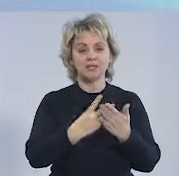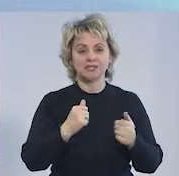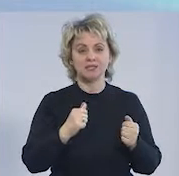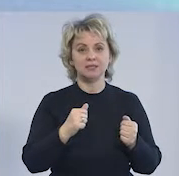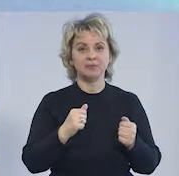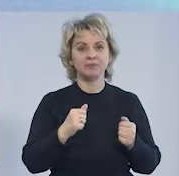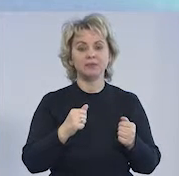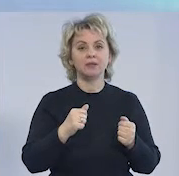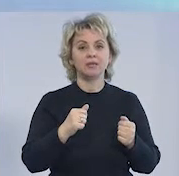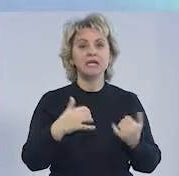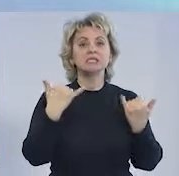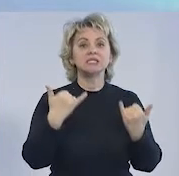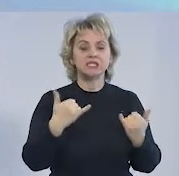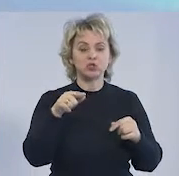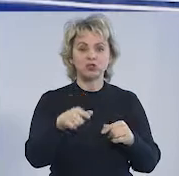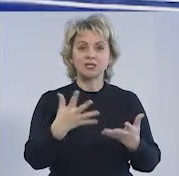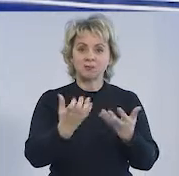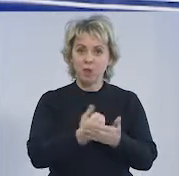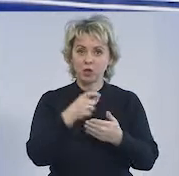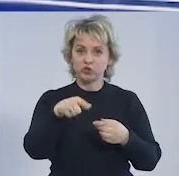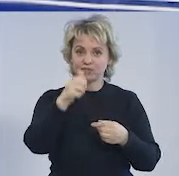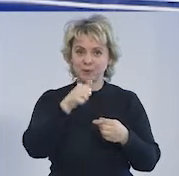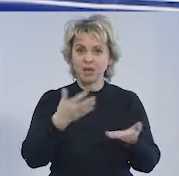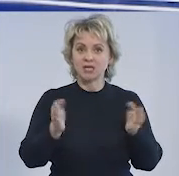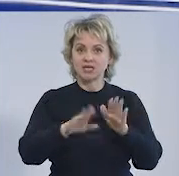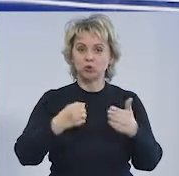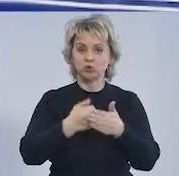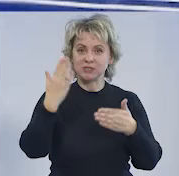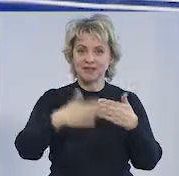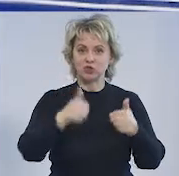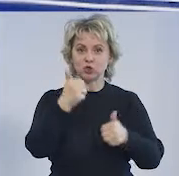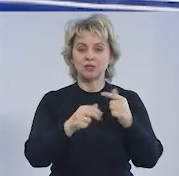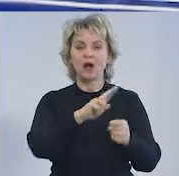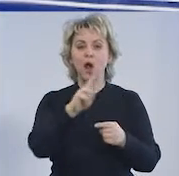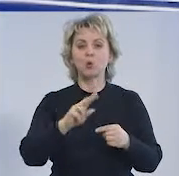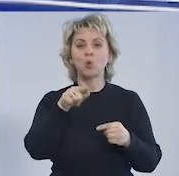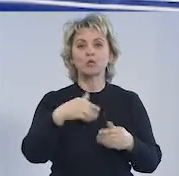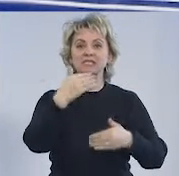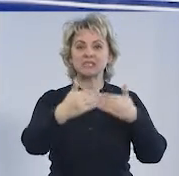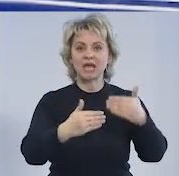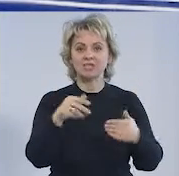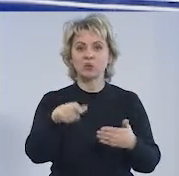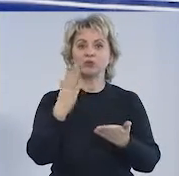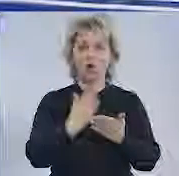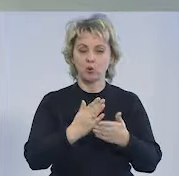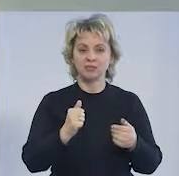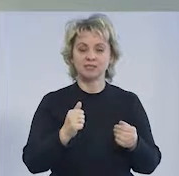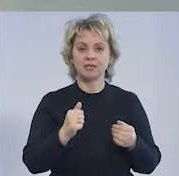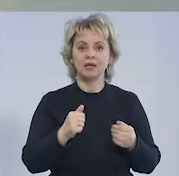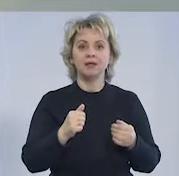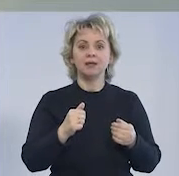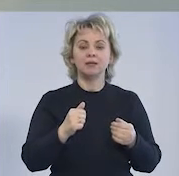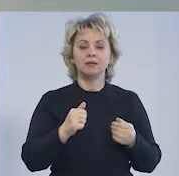показатели. Сейчас, получается, месяц остается до завершения конкурса. На какой стадии он находится?